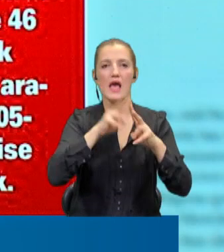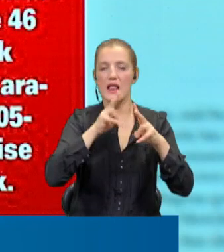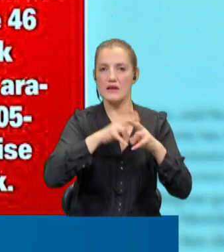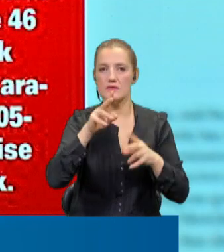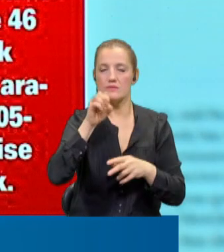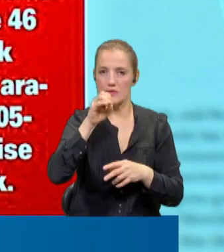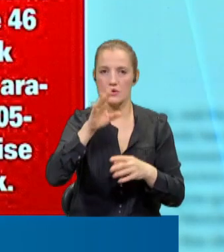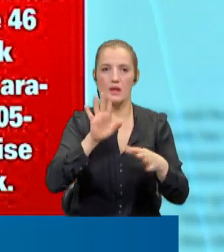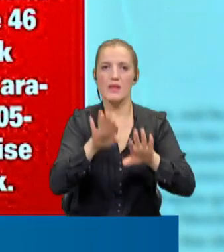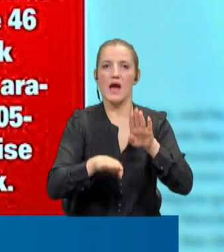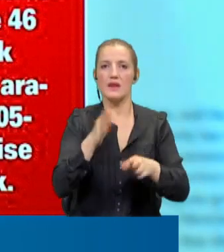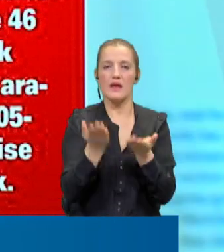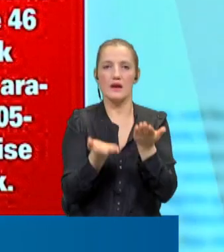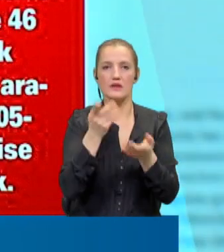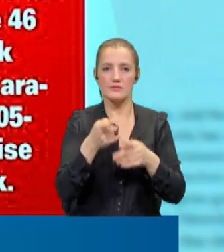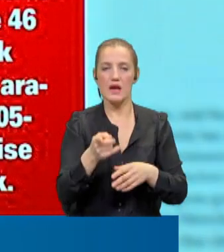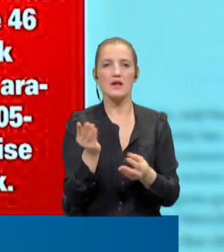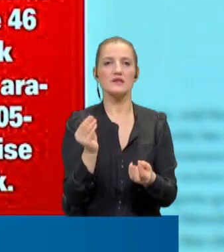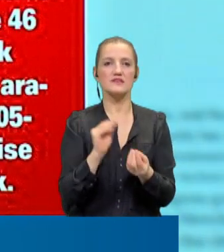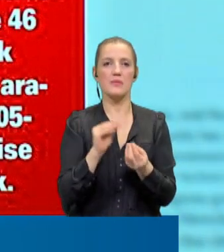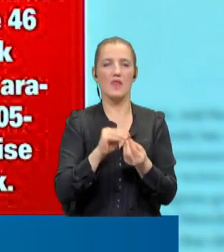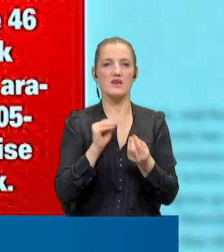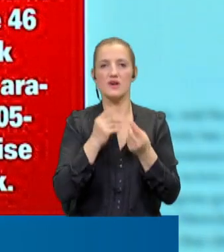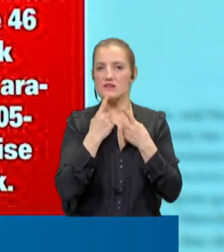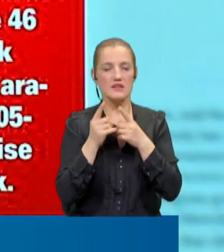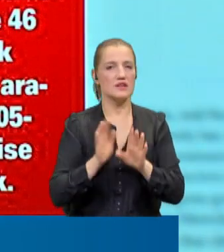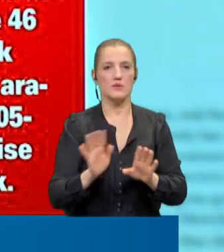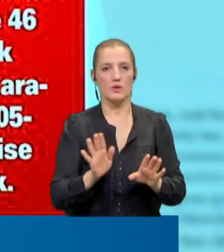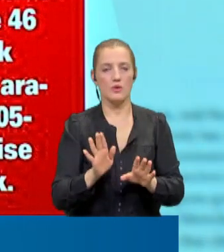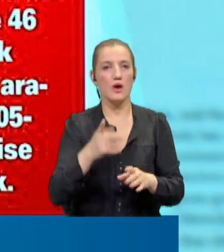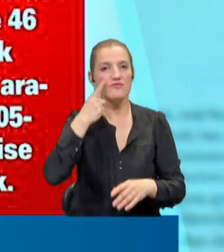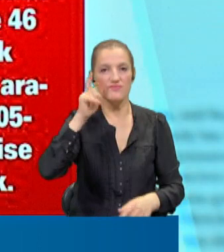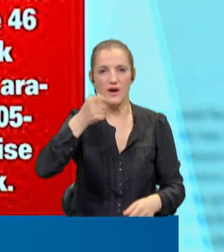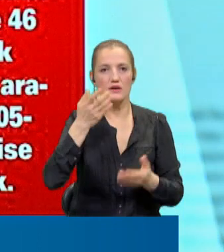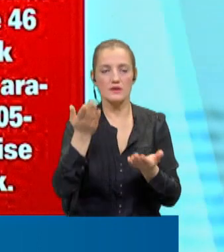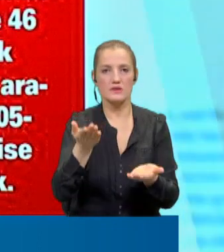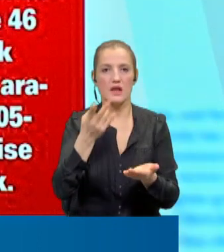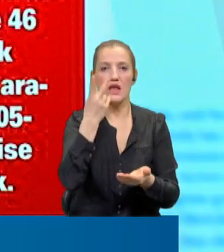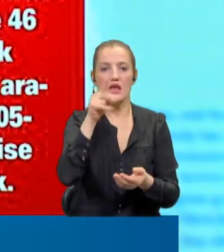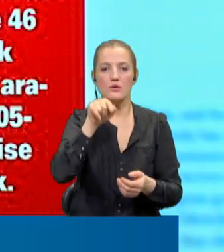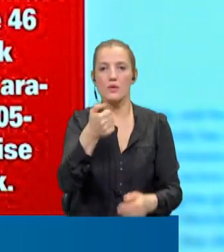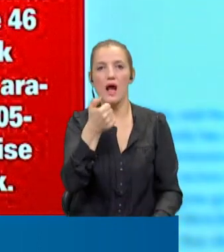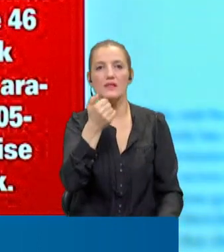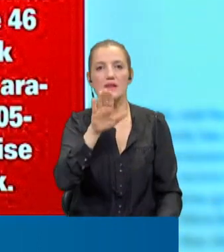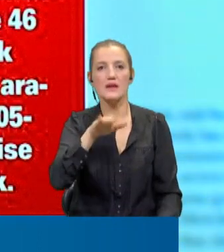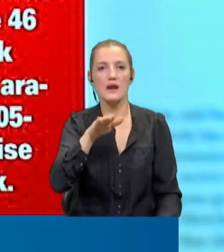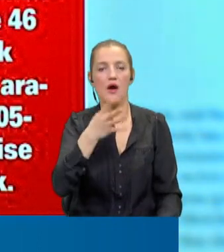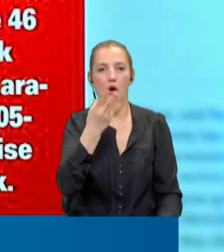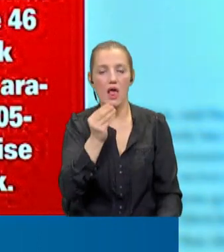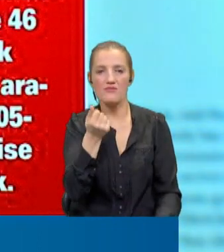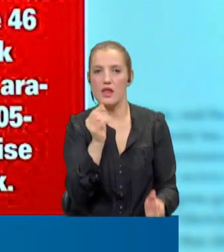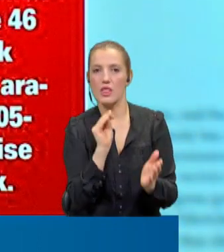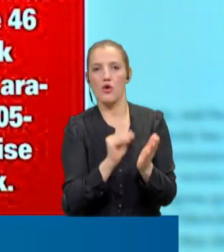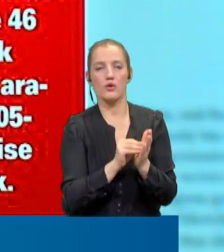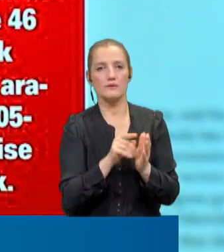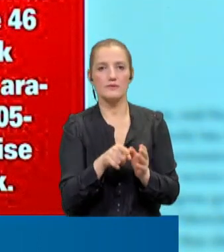faturası ile ilgili bir değerlendirme zamlanacak da denilmiyor farkındaysanız 2.6 lira olarak fiyat